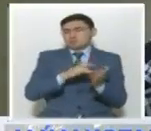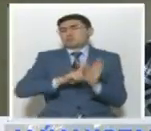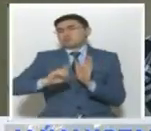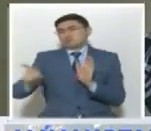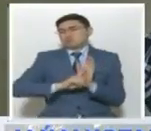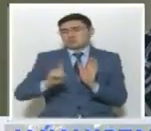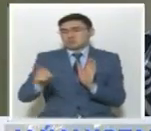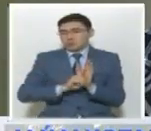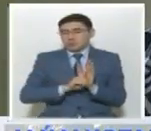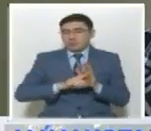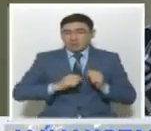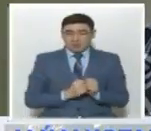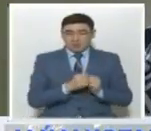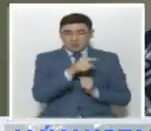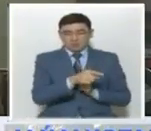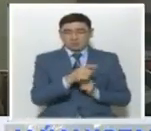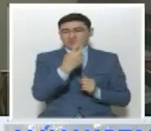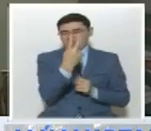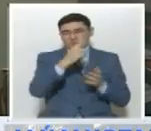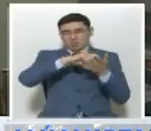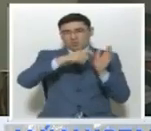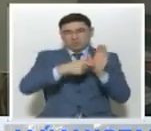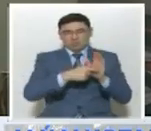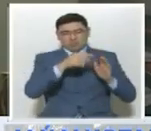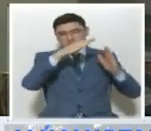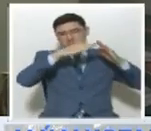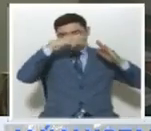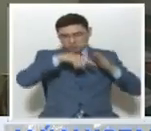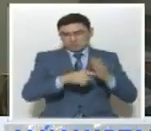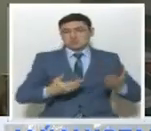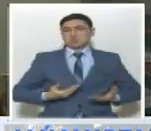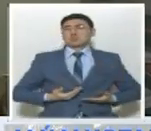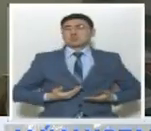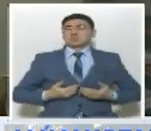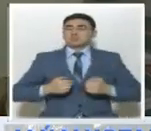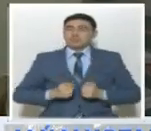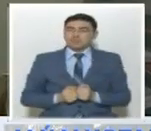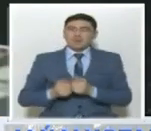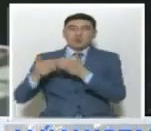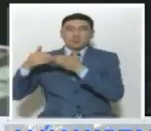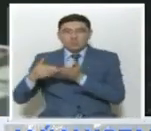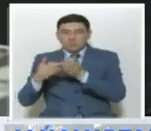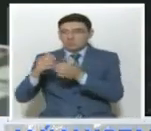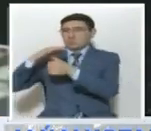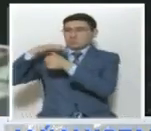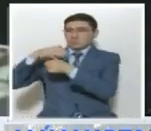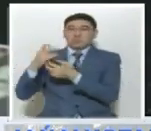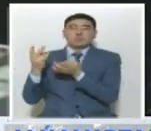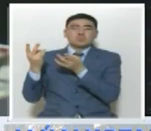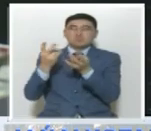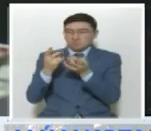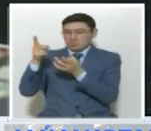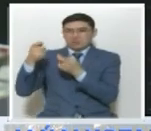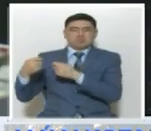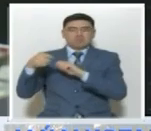мекеменің екі бөлмелі ғимаратында өмір сүреді. Тұрмысқа қажетті заттарын өткен кеткен кемелермен тікұшақпен алдырады. Мұнда телефон